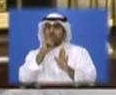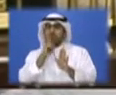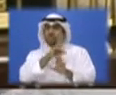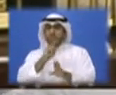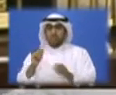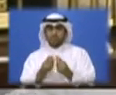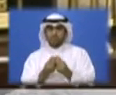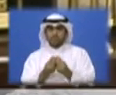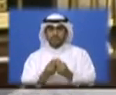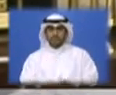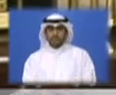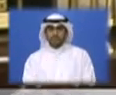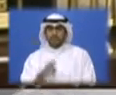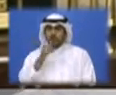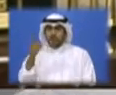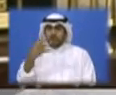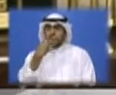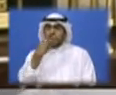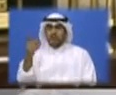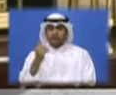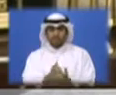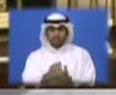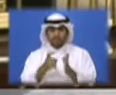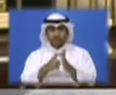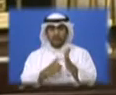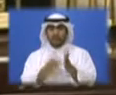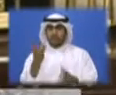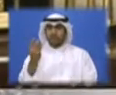الهيئة العامة للقوى العاملة، وبالفعل صدر القانون رقم